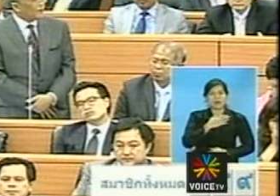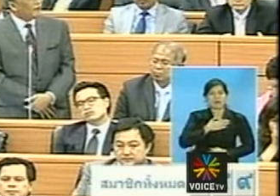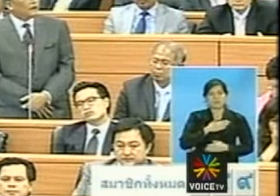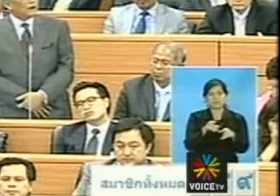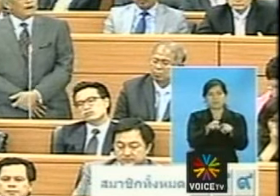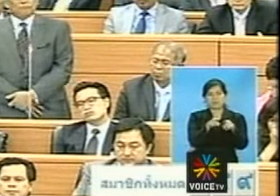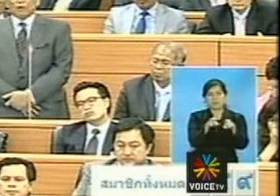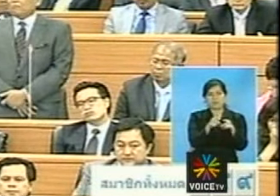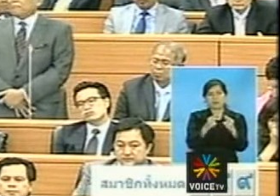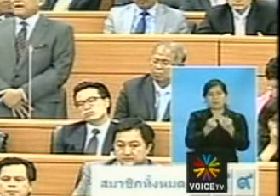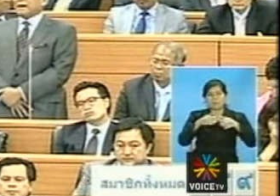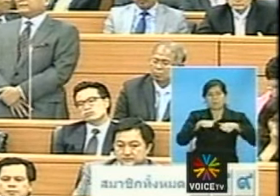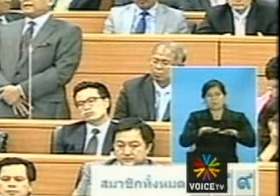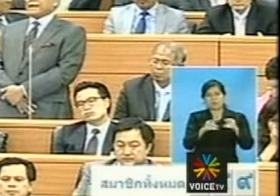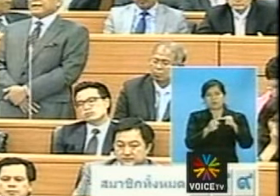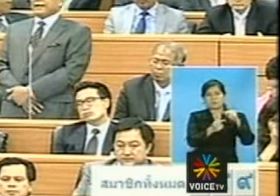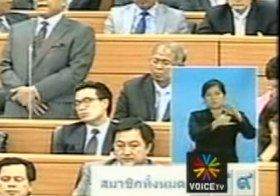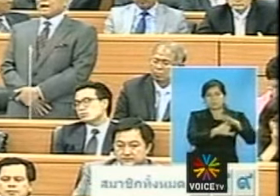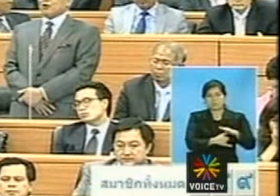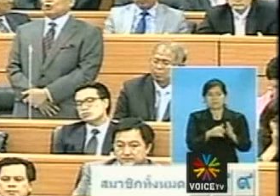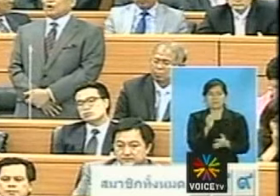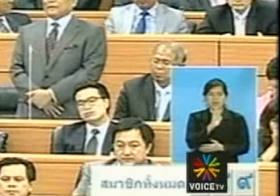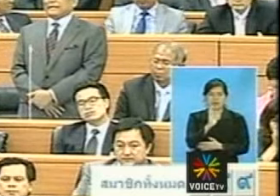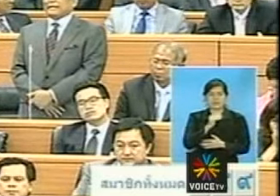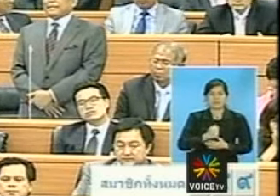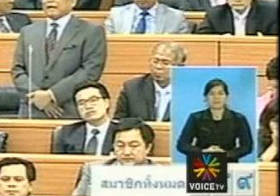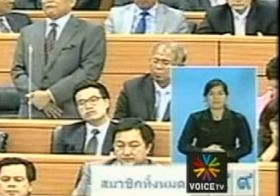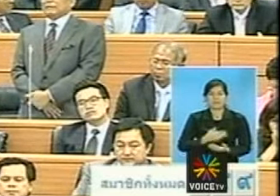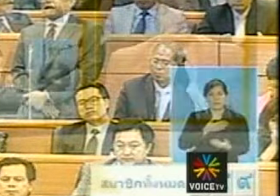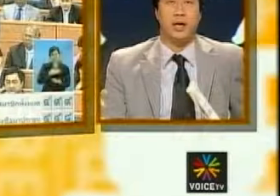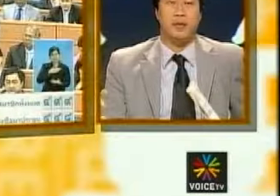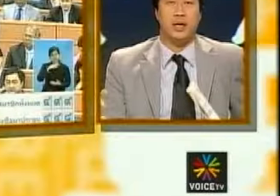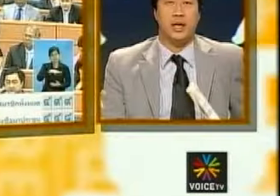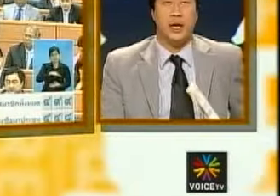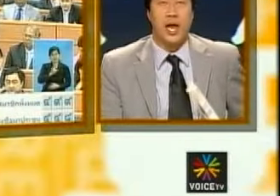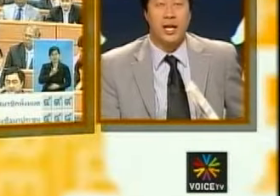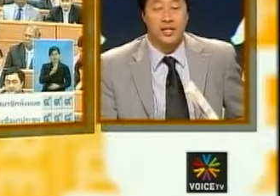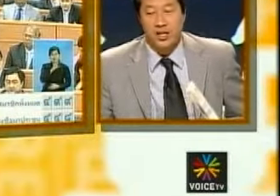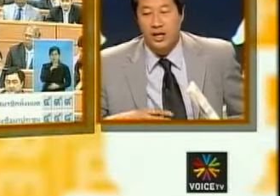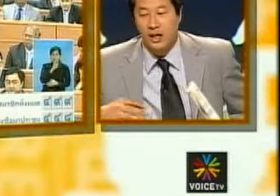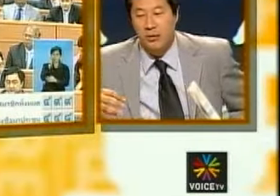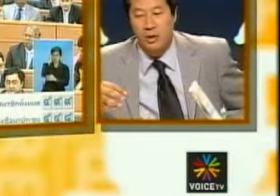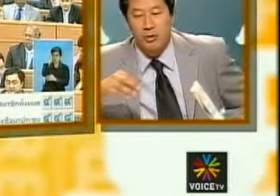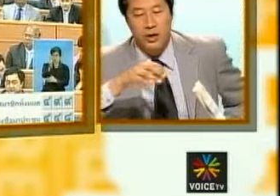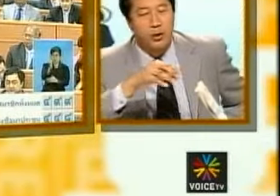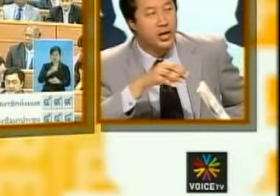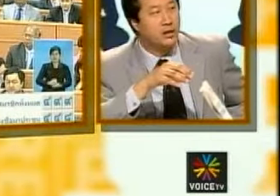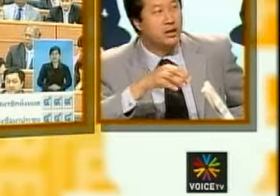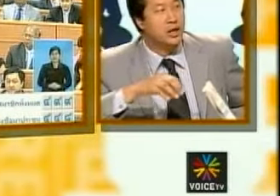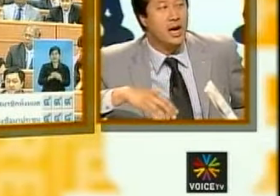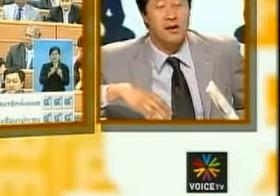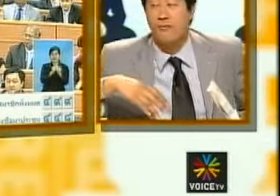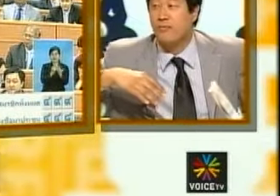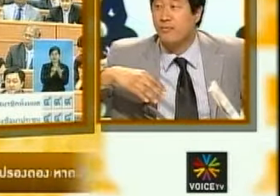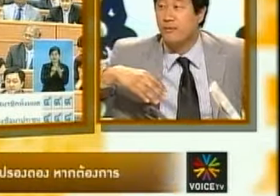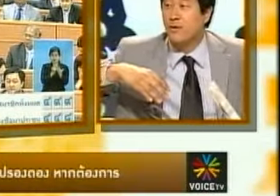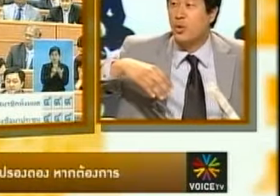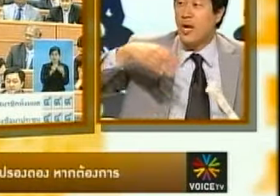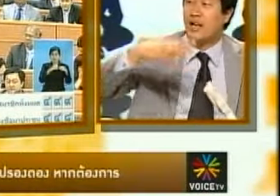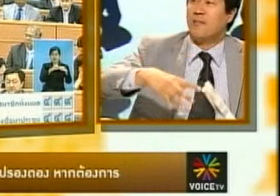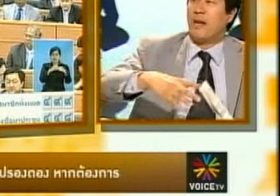ไม่ไหวผมไม่มั่นใจในอนาคือข้อเสนอของคุณสุเทพเนี่ยเมื่อกี้คล้ายๆที่เรานั่งคุยกันก็คือ